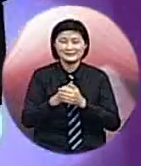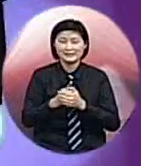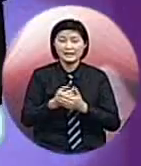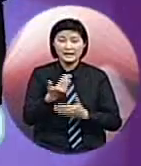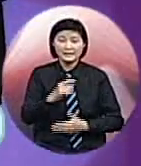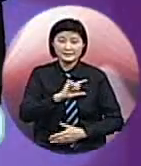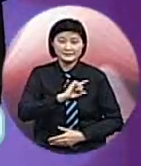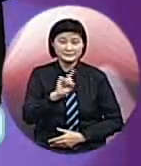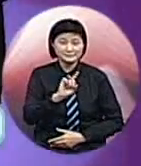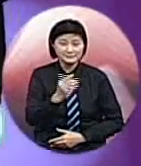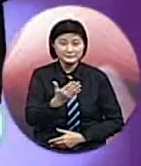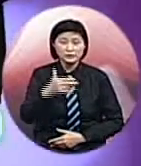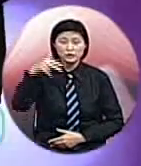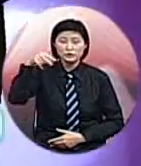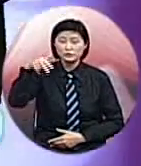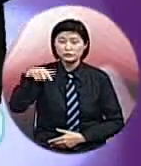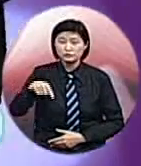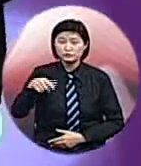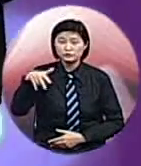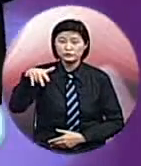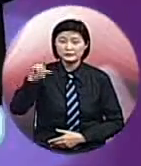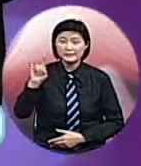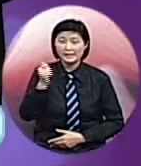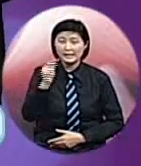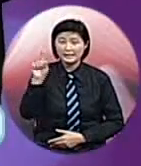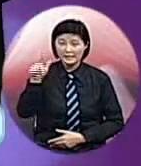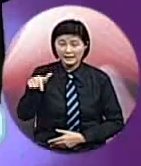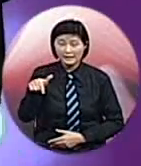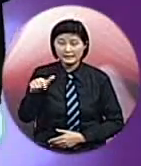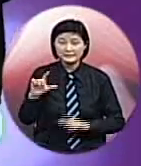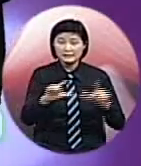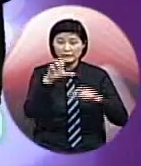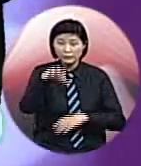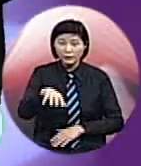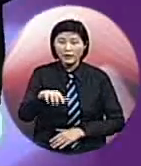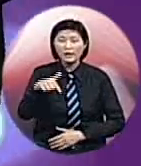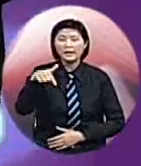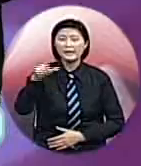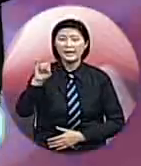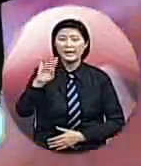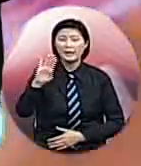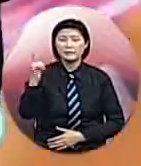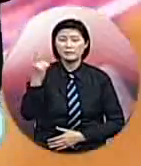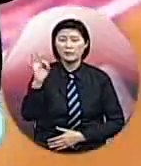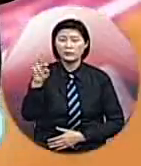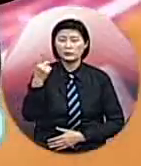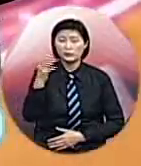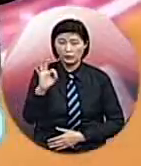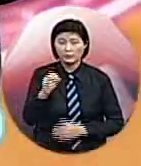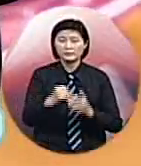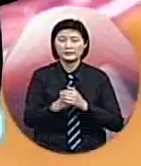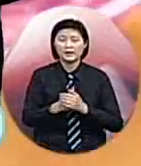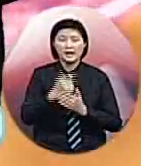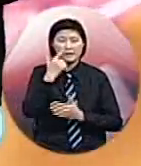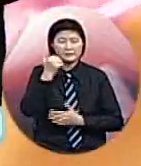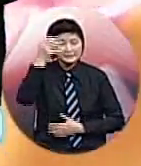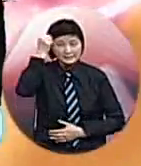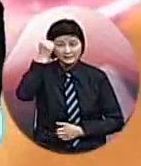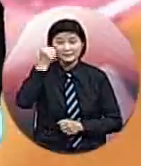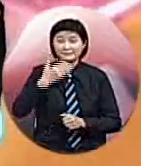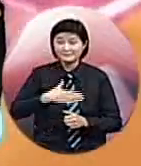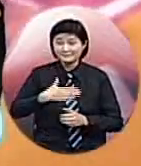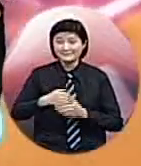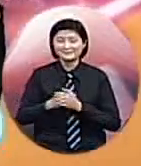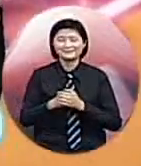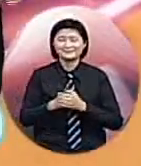아까 뭐라고 하셨죠? 주대학이요. 예, 무슨 동이라고 하셨죠? 개봉동이요. 개봉동. 개봉동에. 개봉동에 조재학 아버님 기억에 두어. 네,